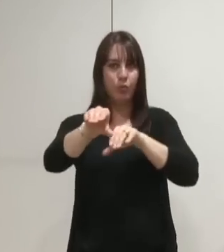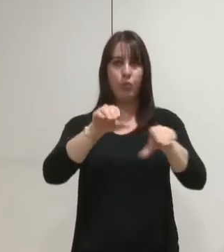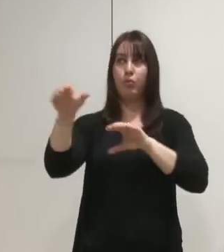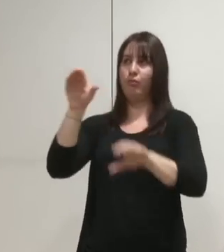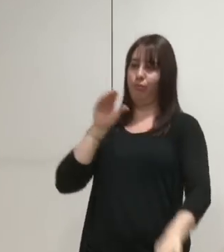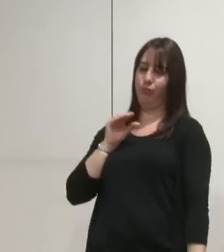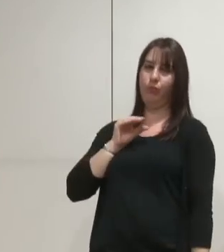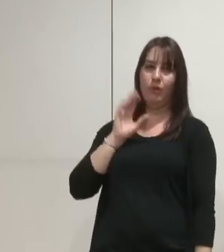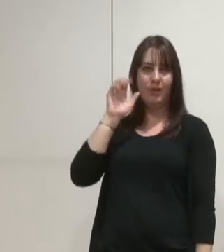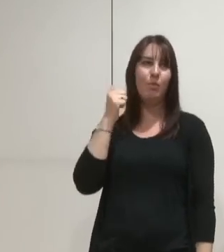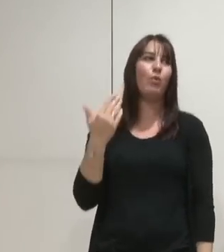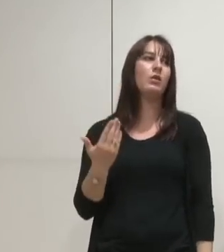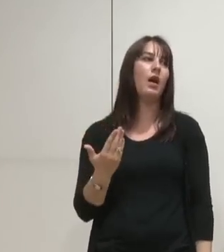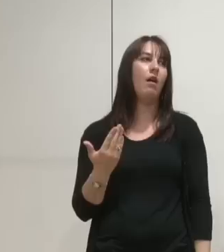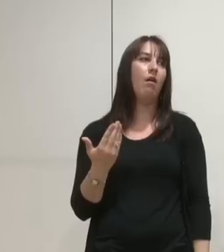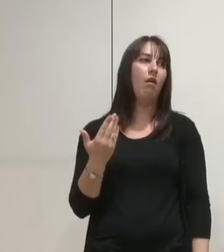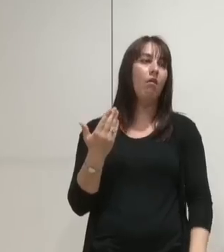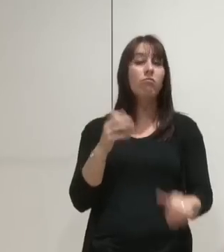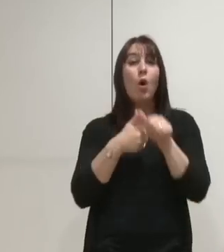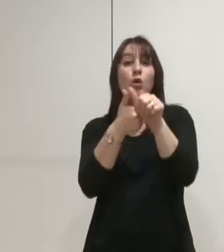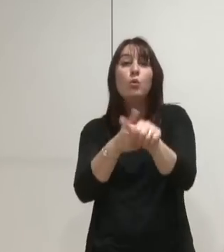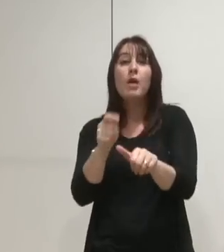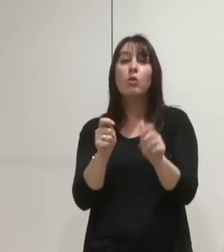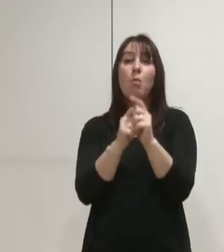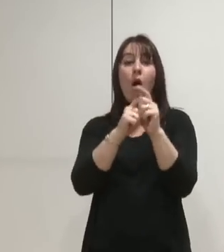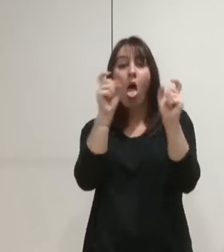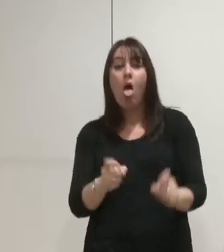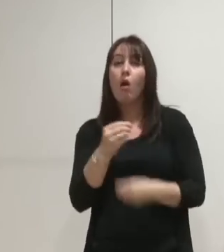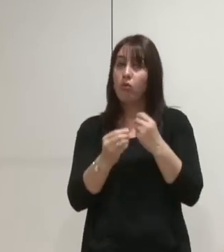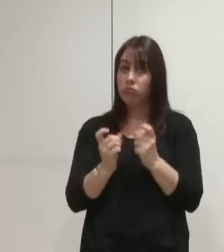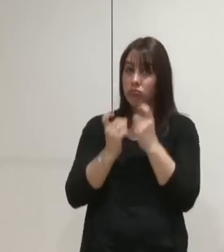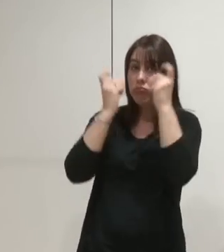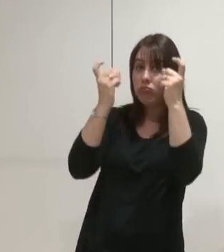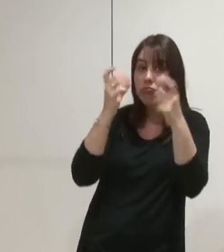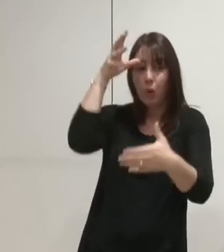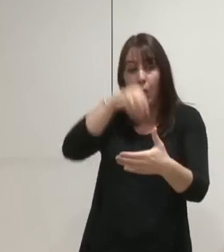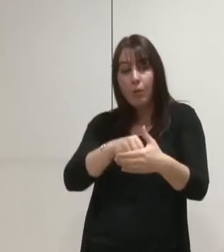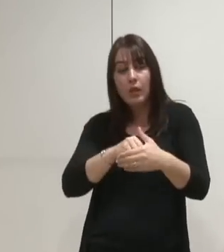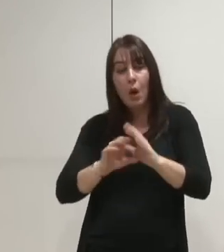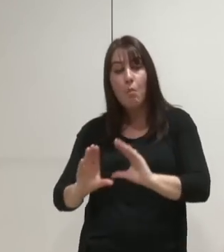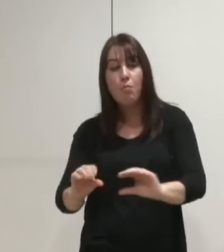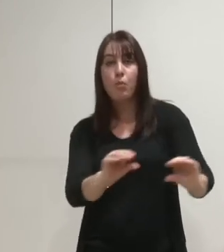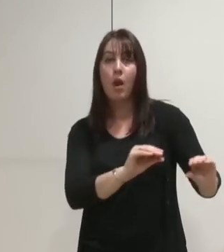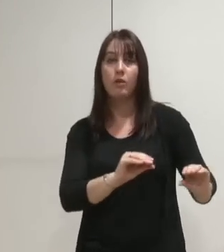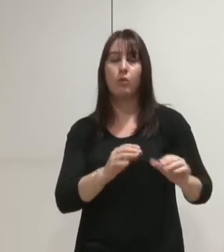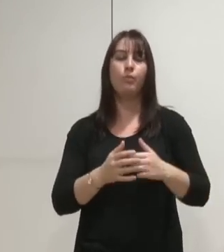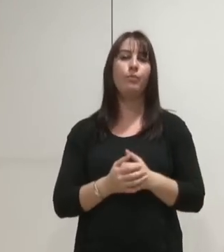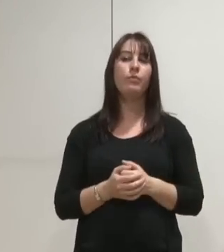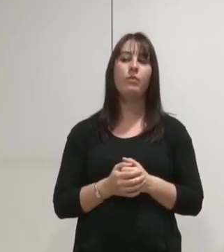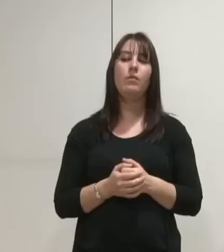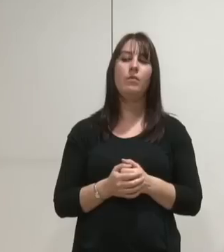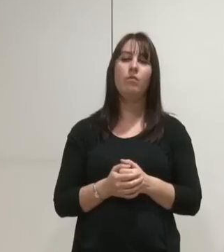possible de la baisse ou de la hausse quand il y en avait de des populations concernées ça